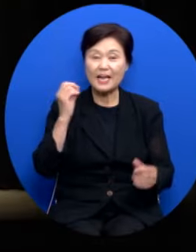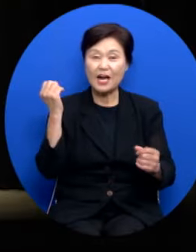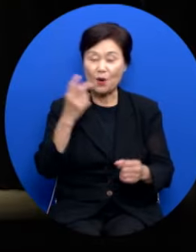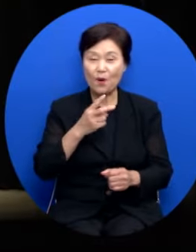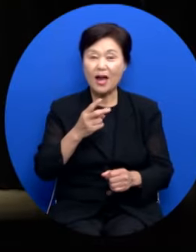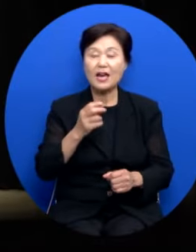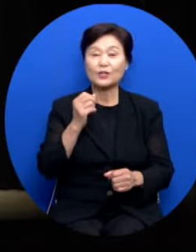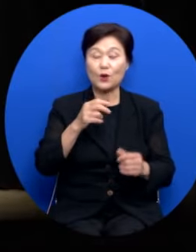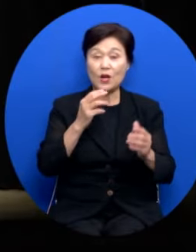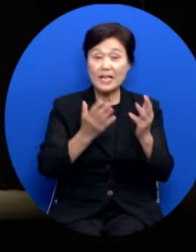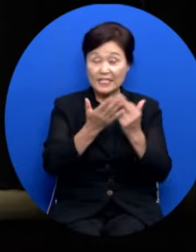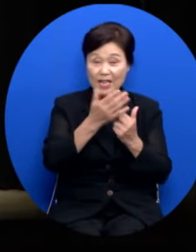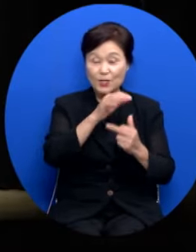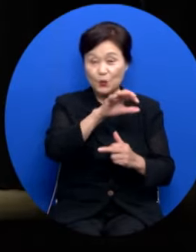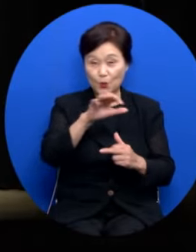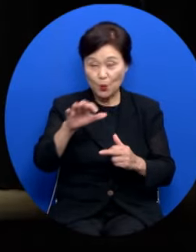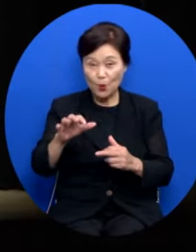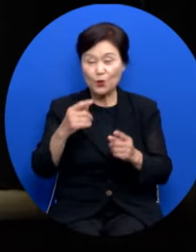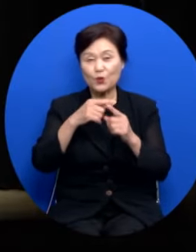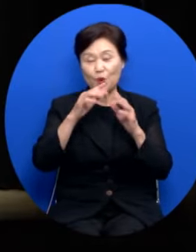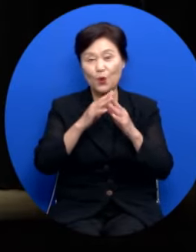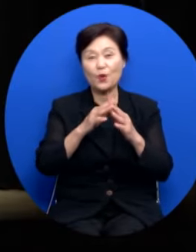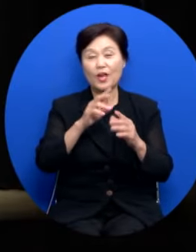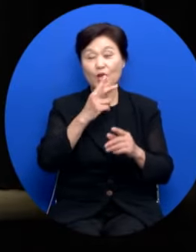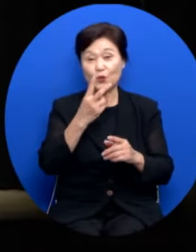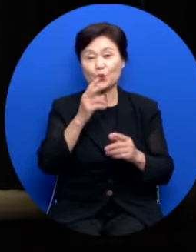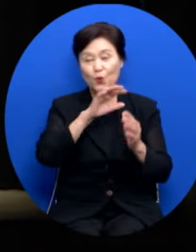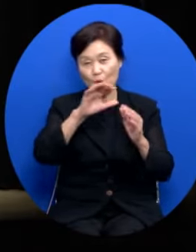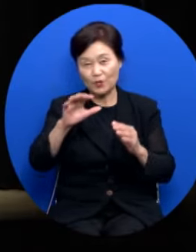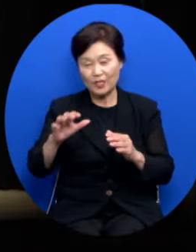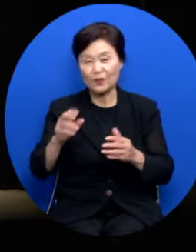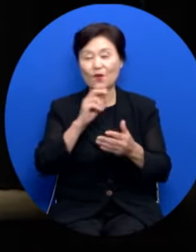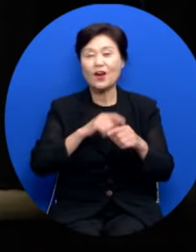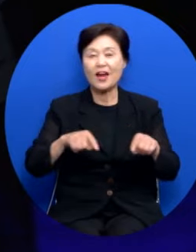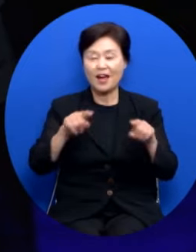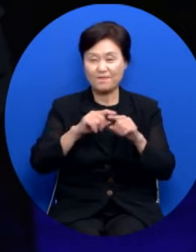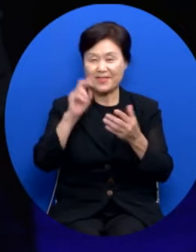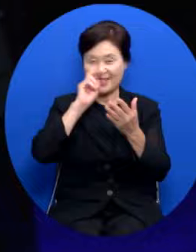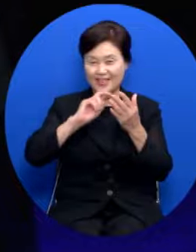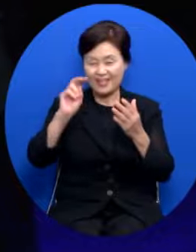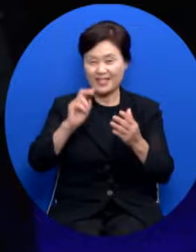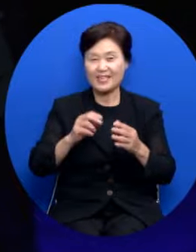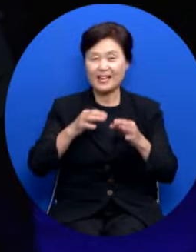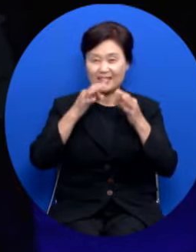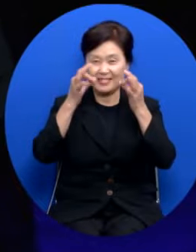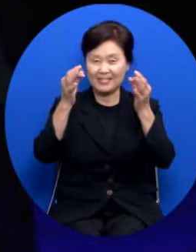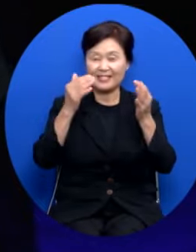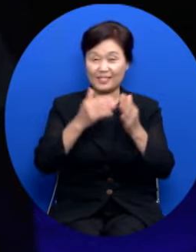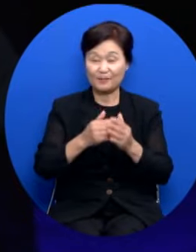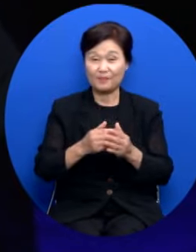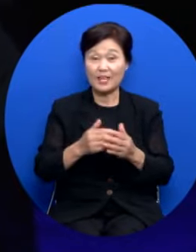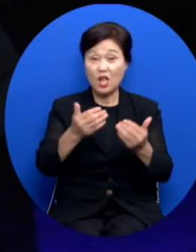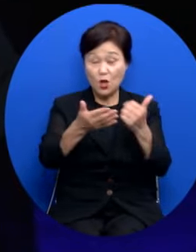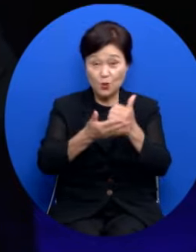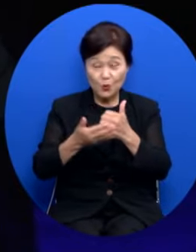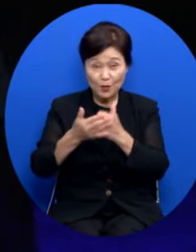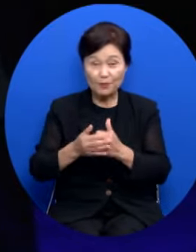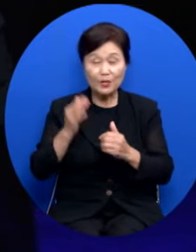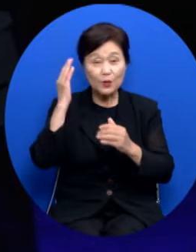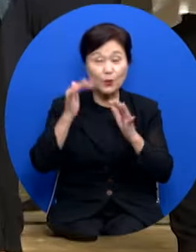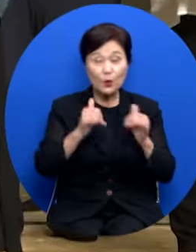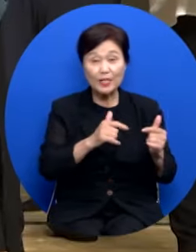제주 삼양교회 중창단도 함께 연주를 선보였습니다. 이날 찬양제에 초대받은 도내 농아인들과